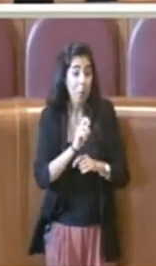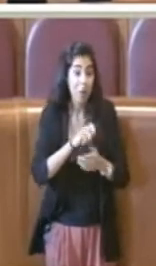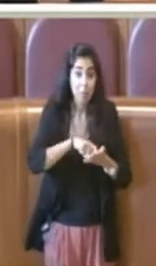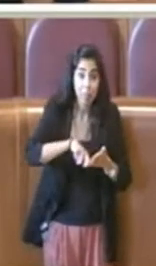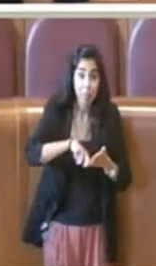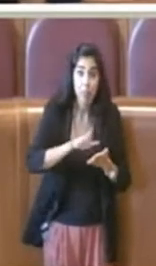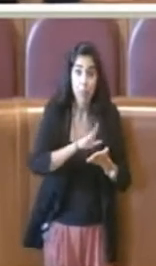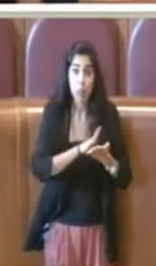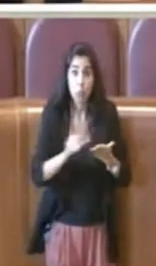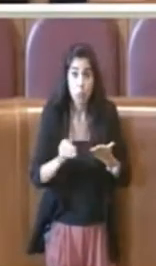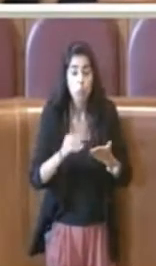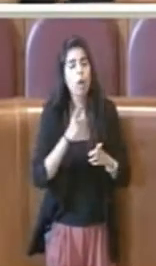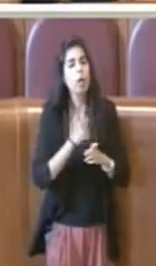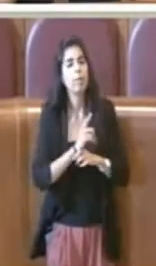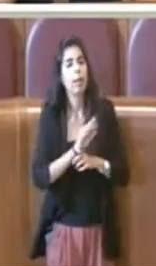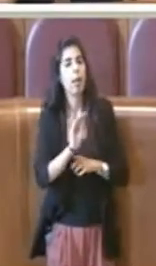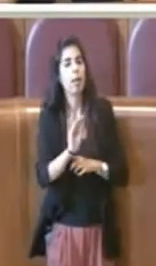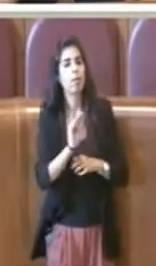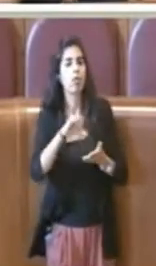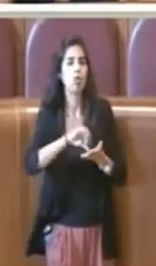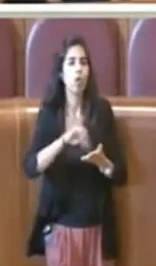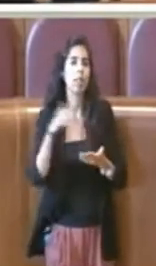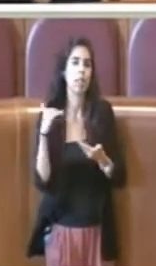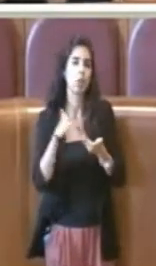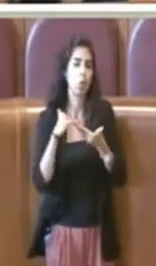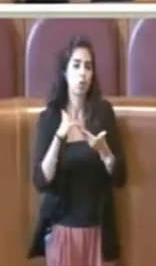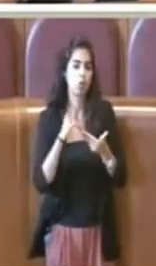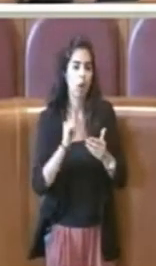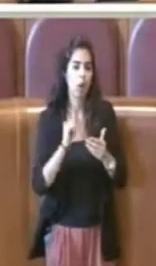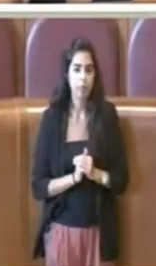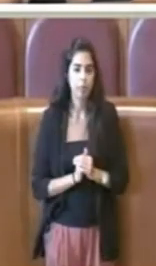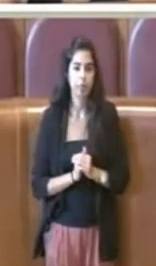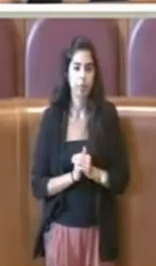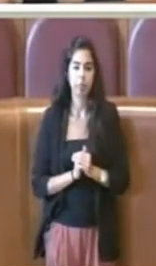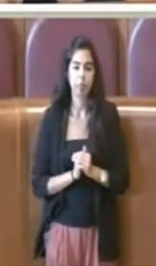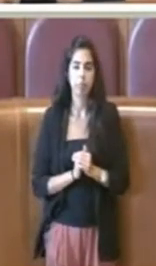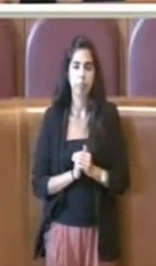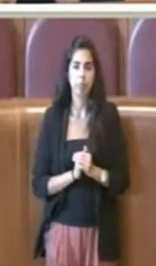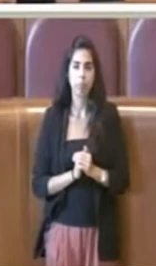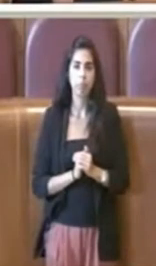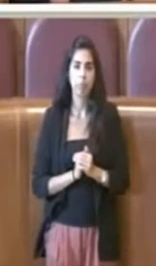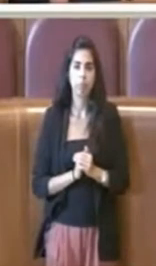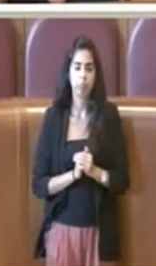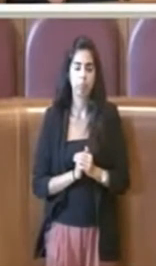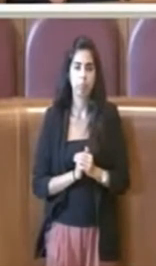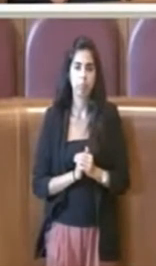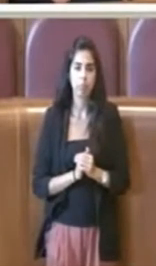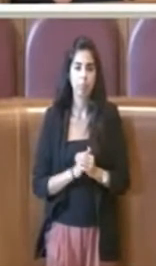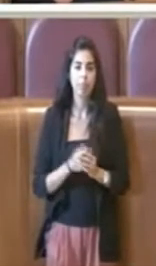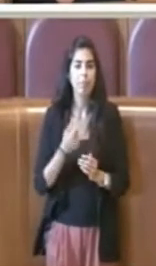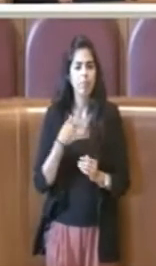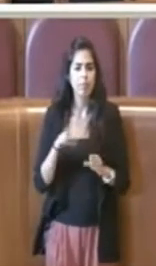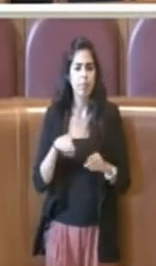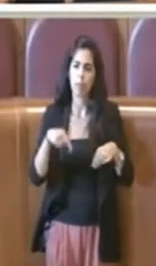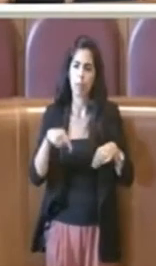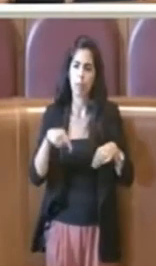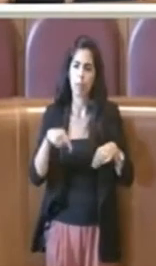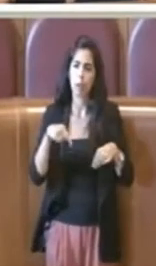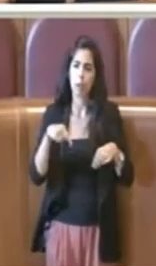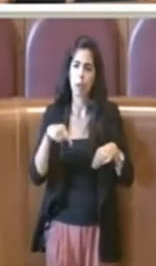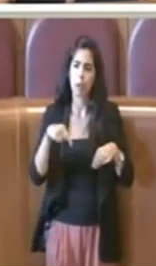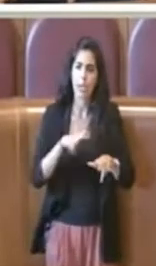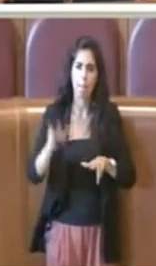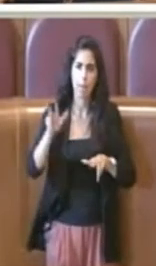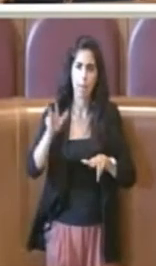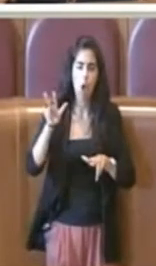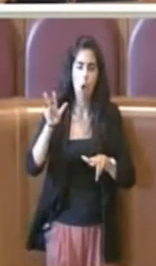ai centri sociali. Quindi quando sono entrata qui in Campidoglio,